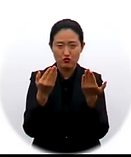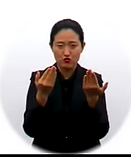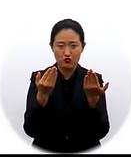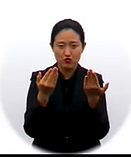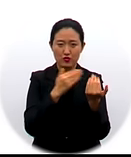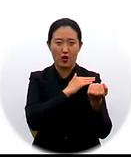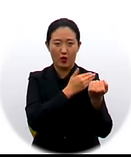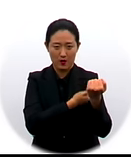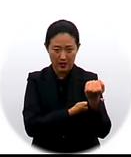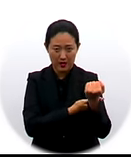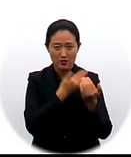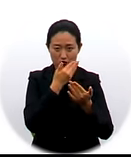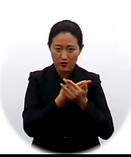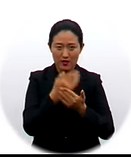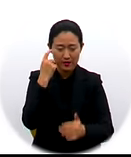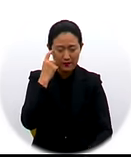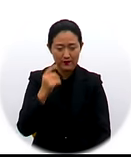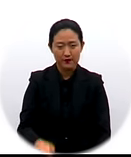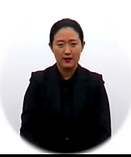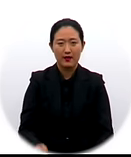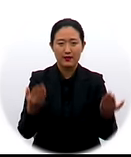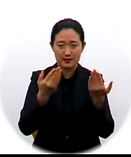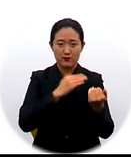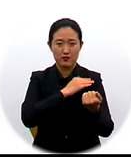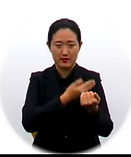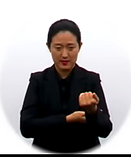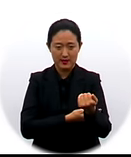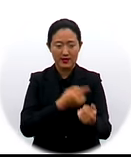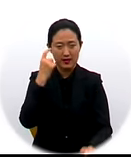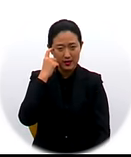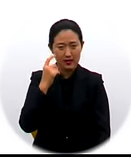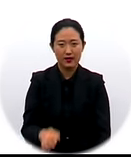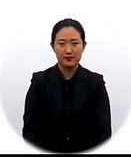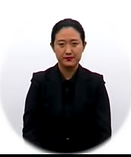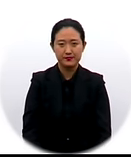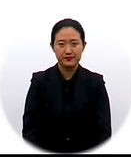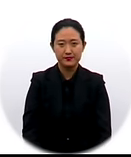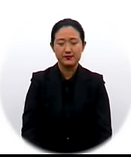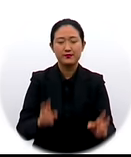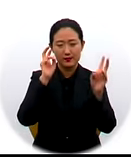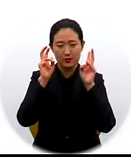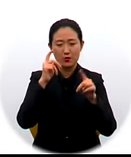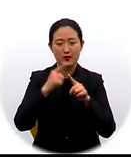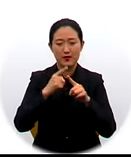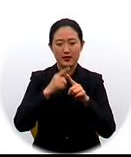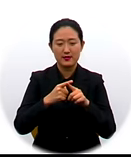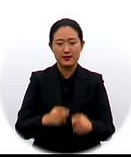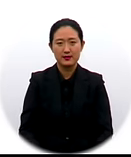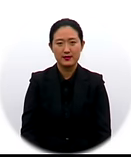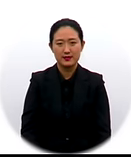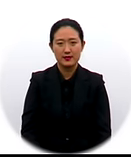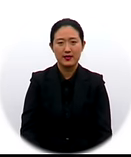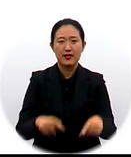제가 직무 역량이라고 이야기하는 것에는 요거는 뭐 기업들도 마찬가지예요. 일반적으로 직무 역량 그리고 우리 아이가 이런